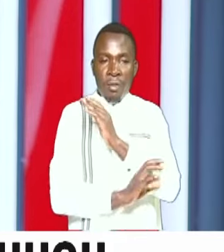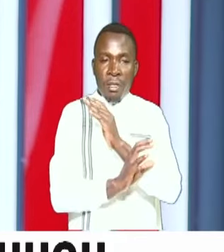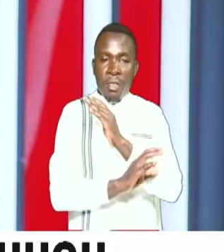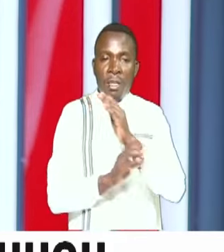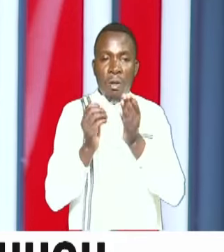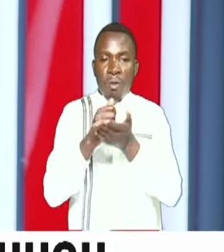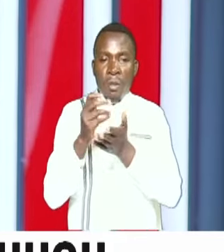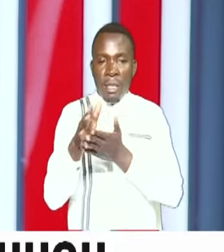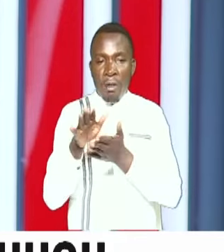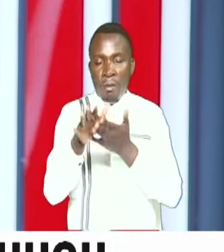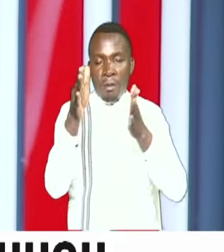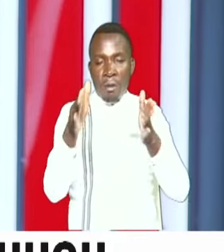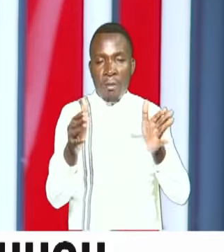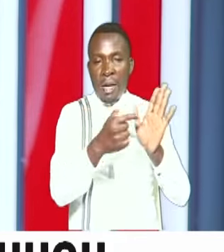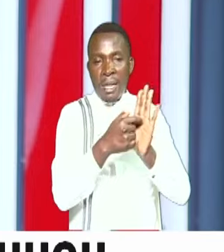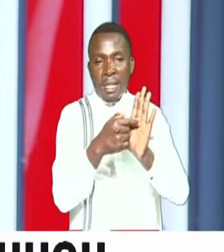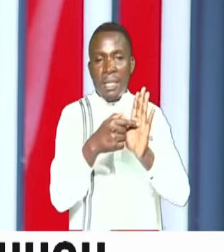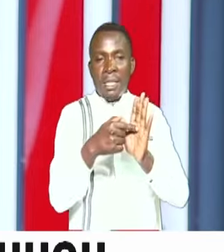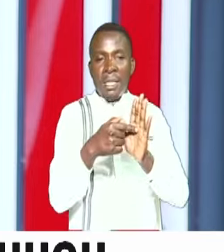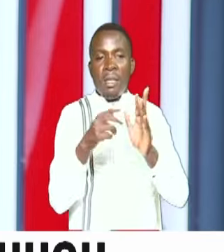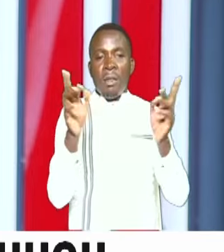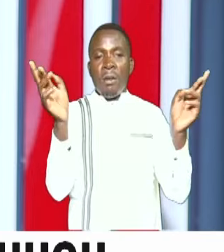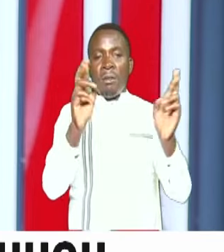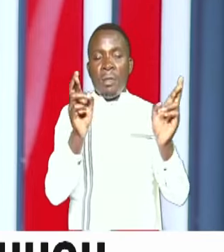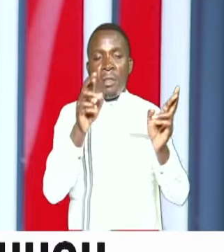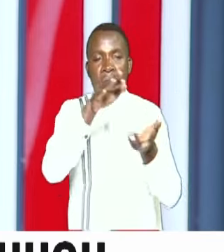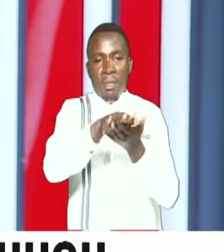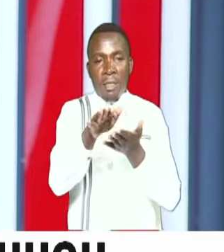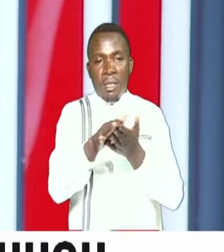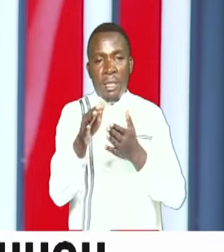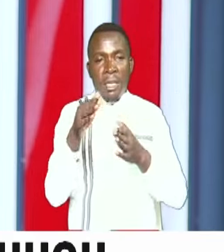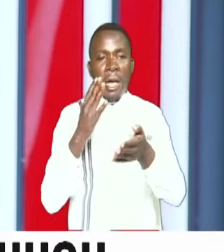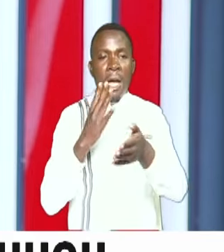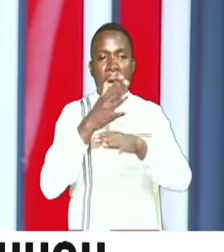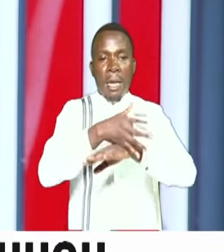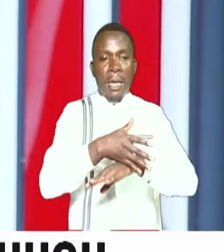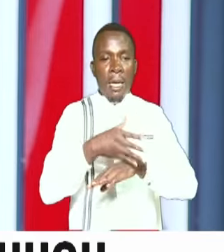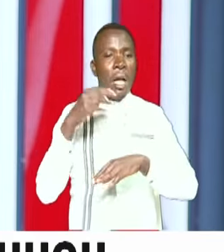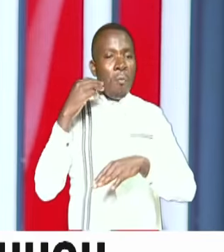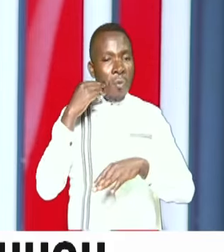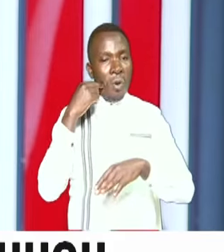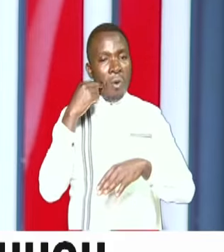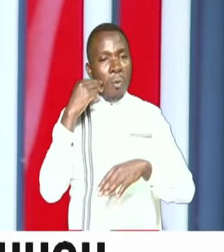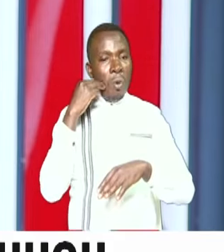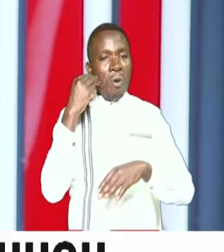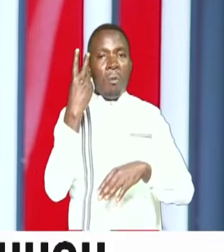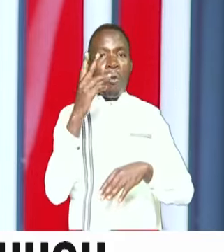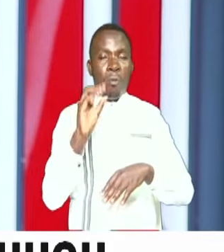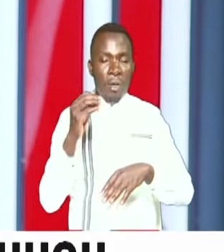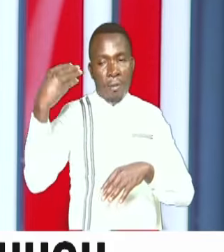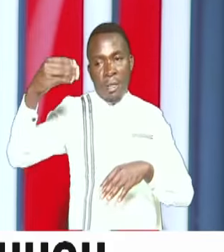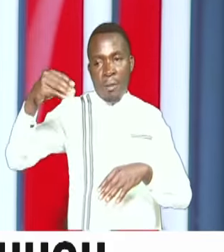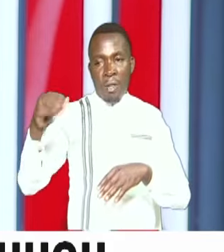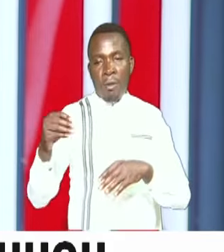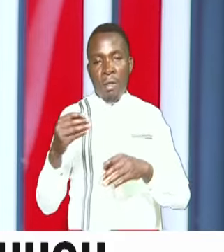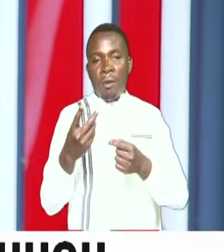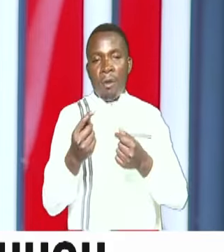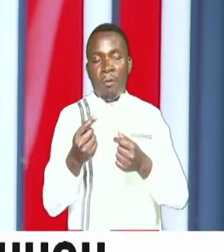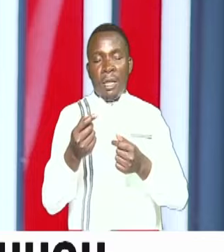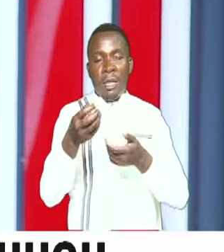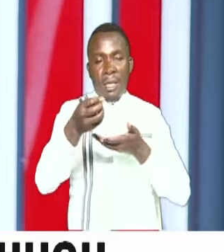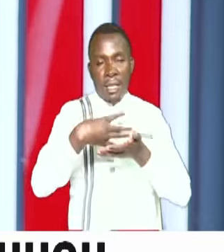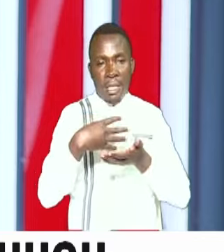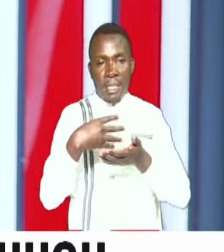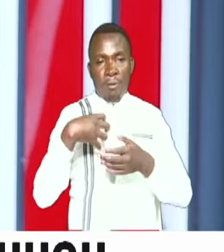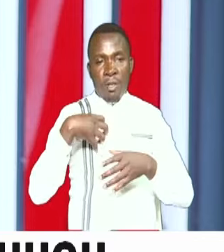batugaragarije ko biteguye gushora arenga miliyoni 20 z'amadolari aya bari amafaranga yinjiye mu bukungu bw'igihugu. Icyakabiri